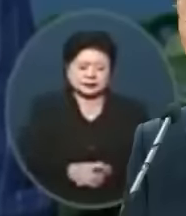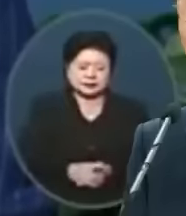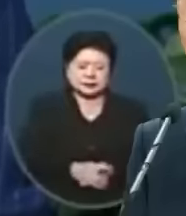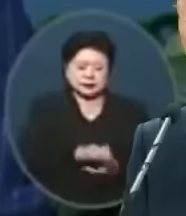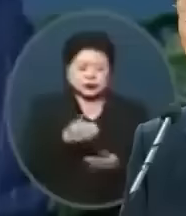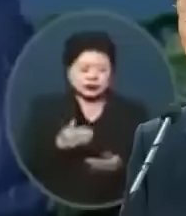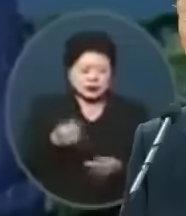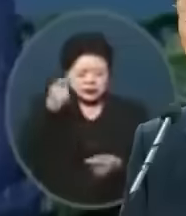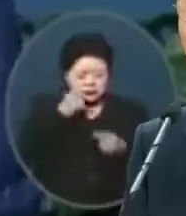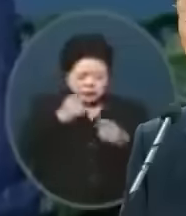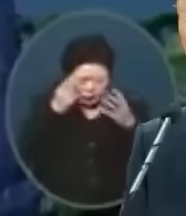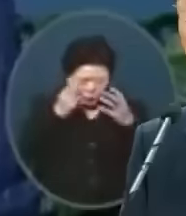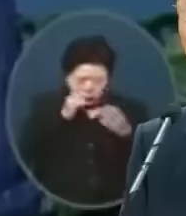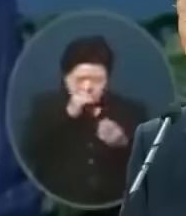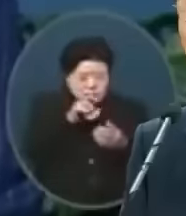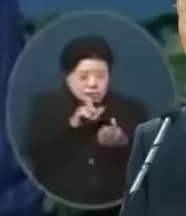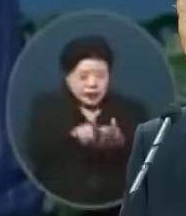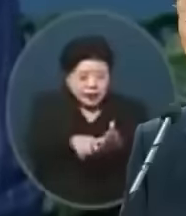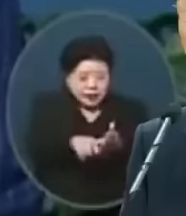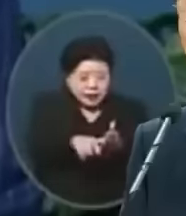우리에게 슬픔과 고통이 있을 때